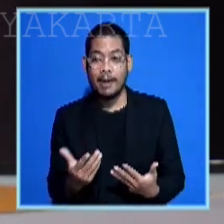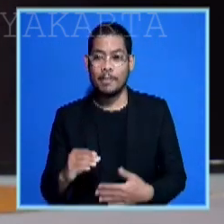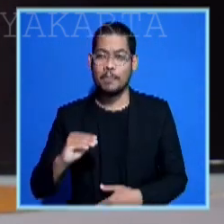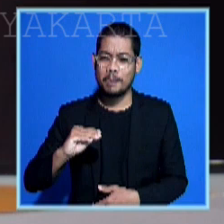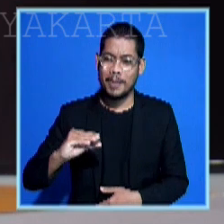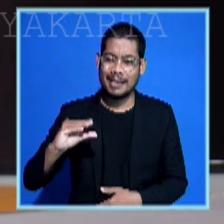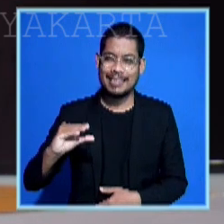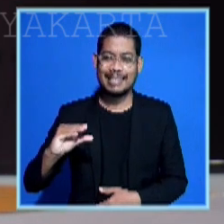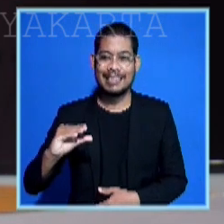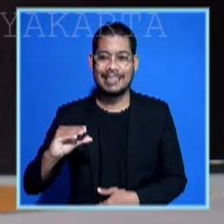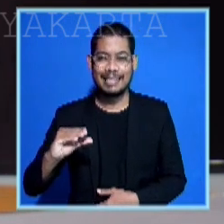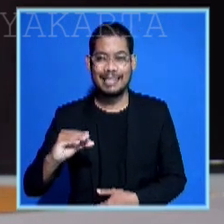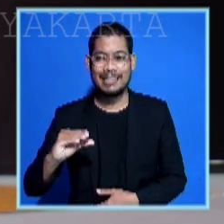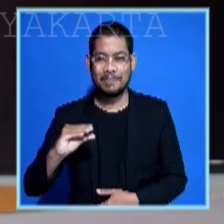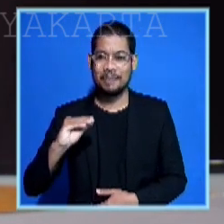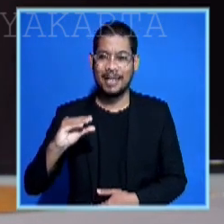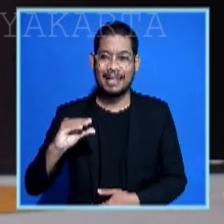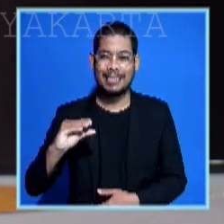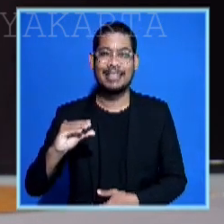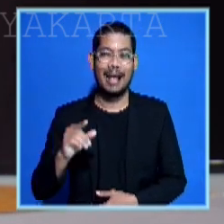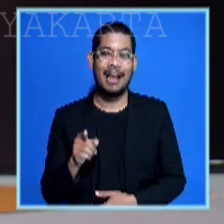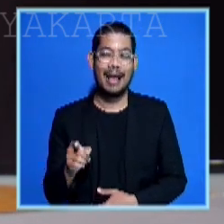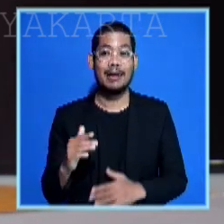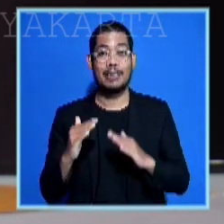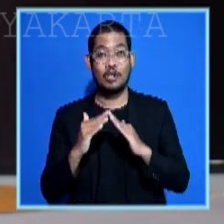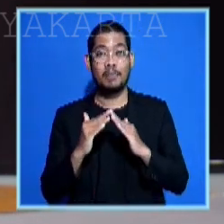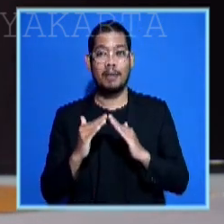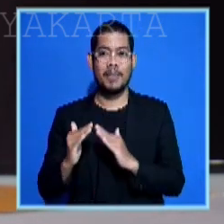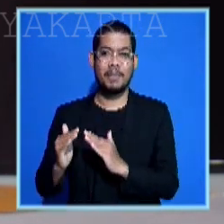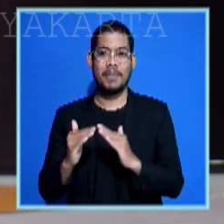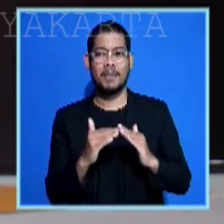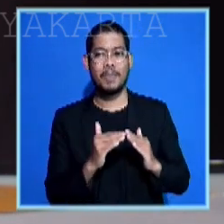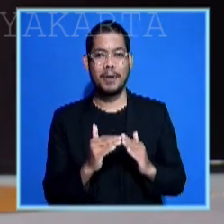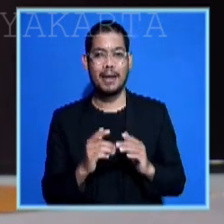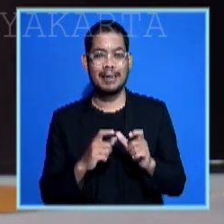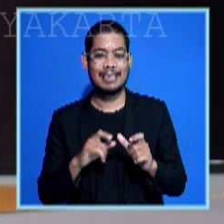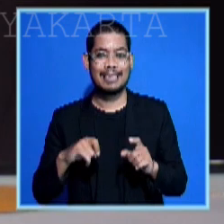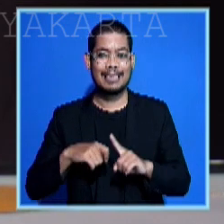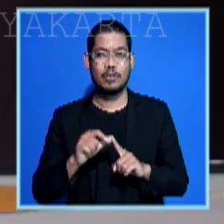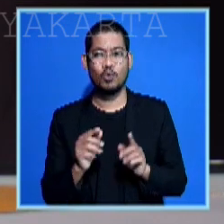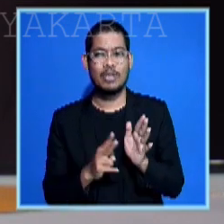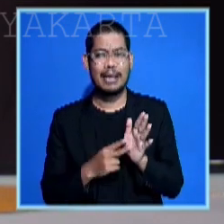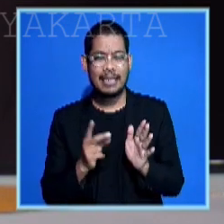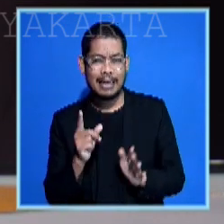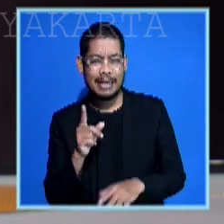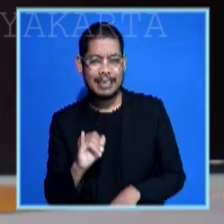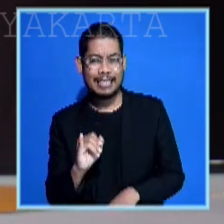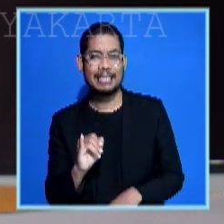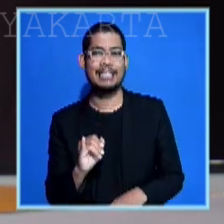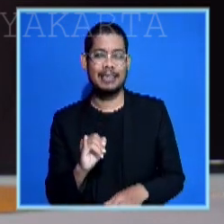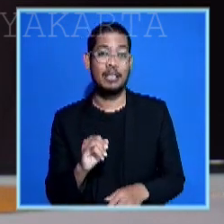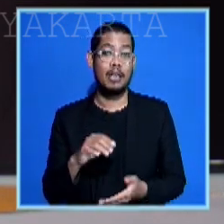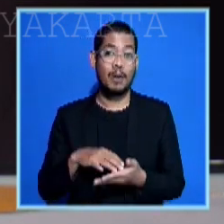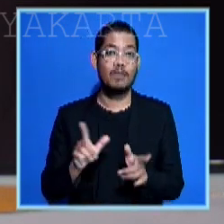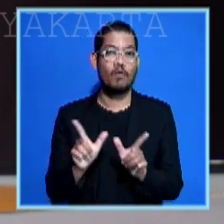itu dapat dilihat di Bukit Sikunir yang menjadi bagian tak terpisahkan dari dataran tinggi Dieng di Wonosobo, Provinsi Jawa Tengah.